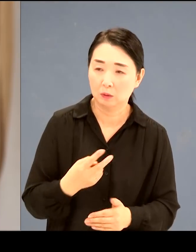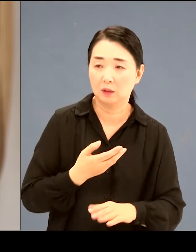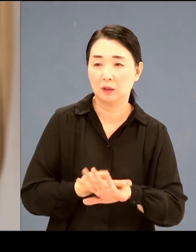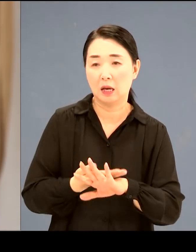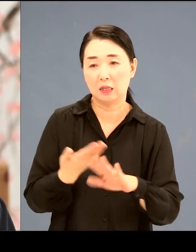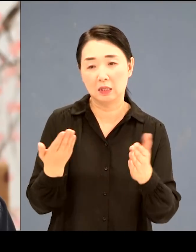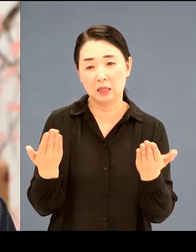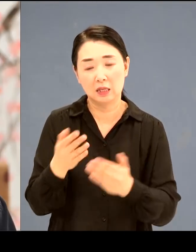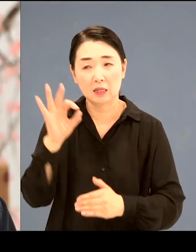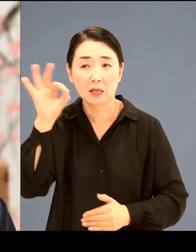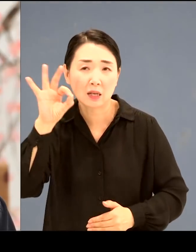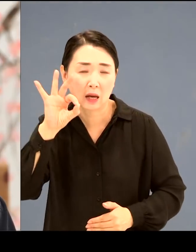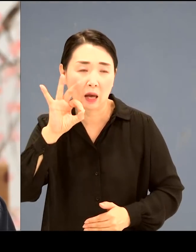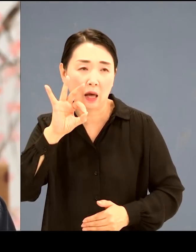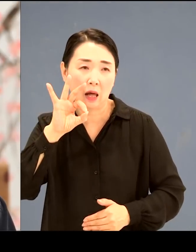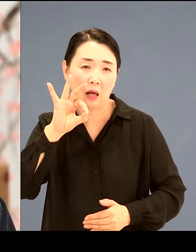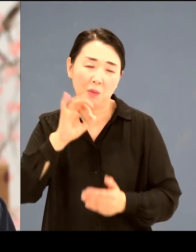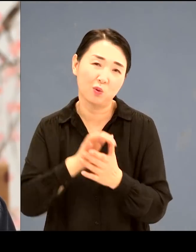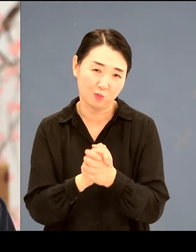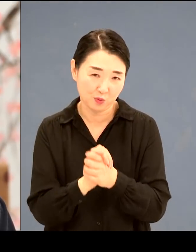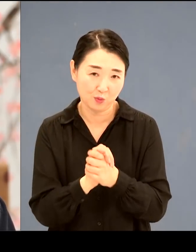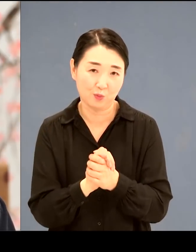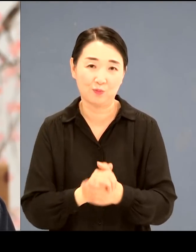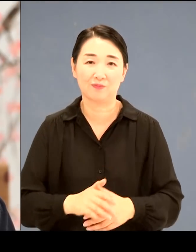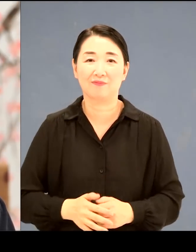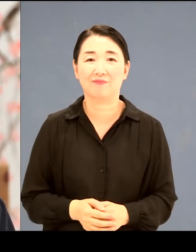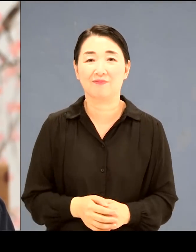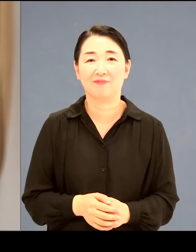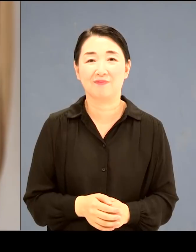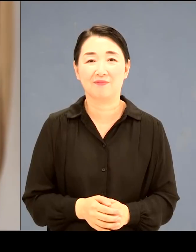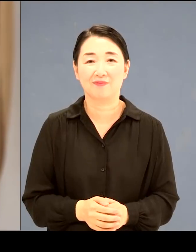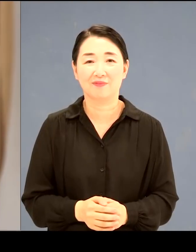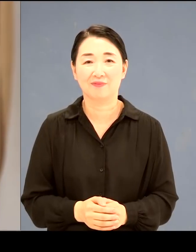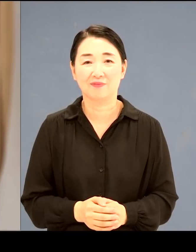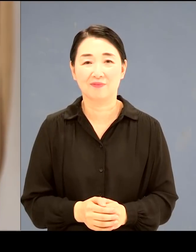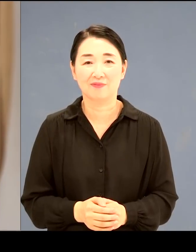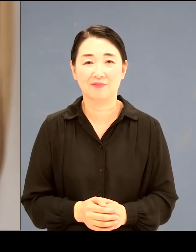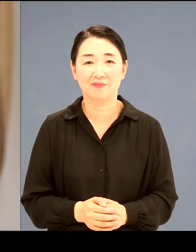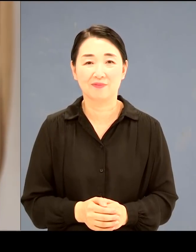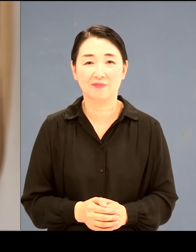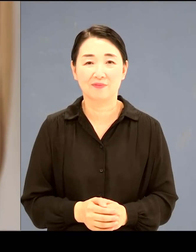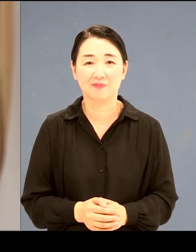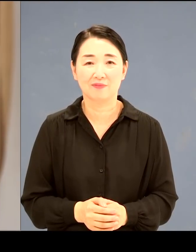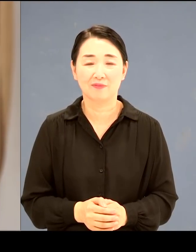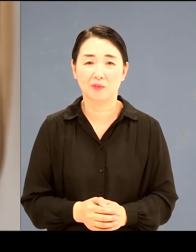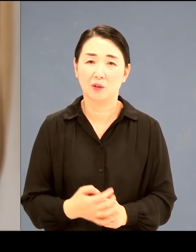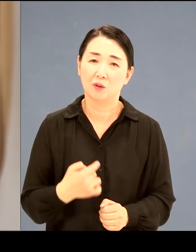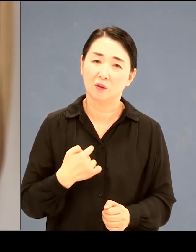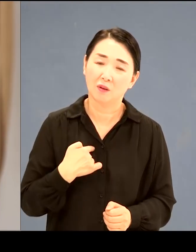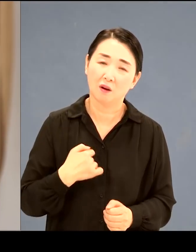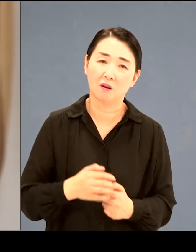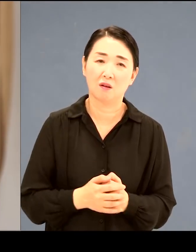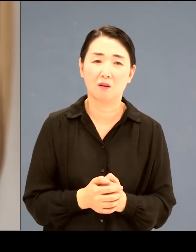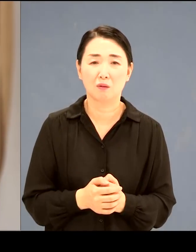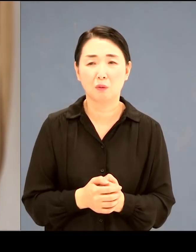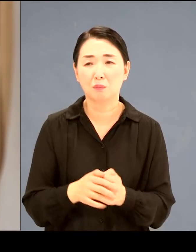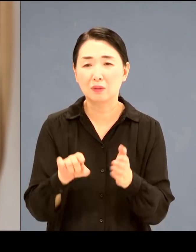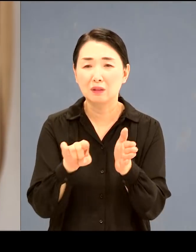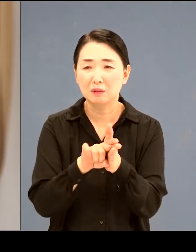될 것인가 네. 기도를 하기 시작했는데 그때까지만 해도 제가 거의